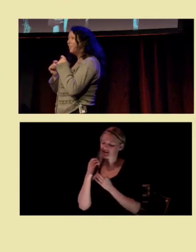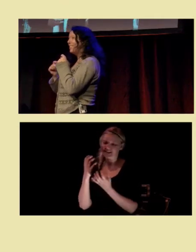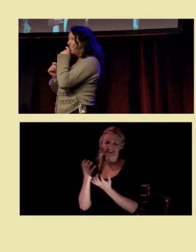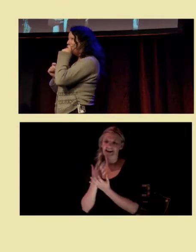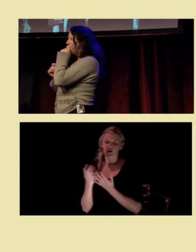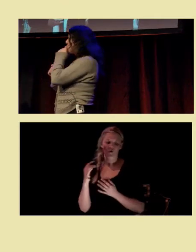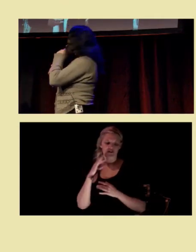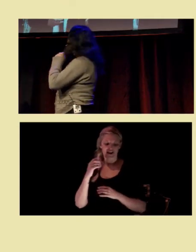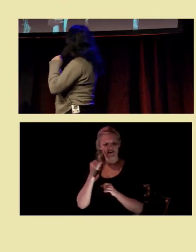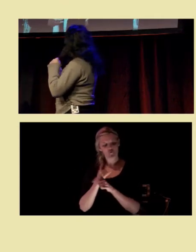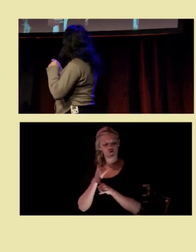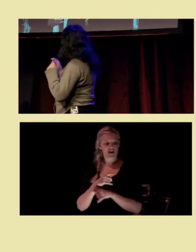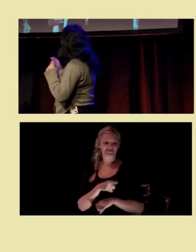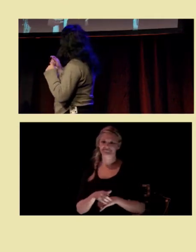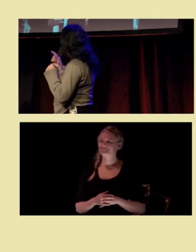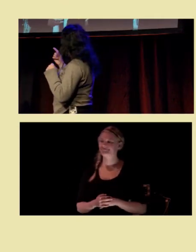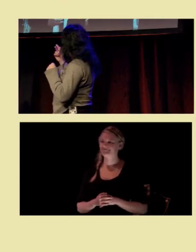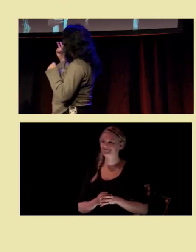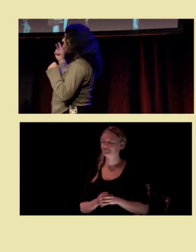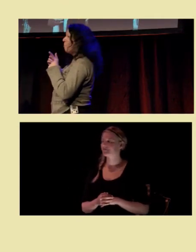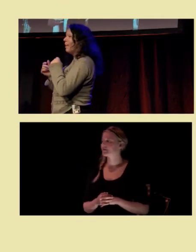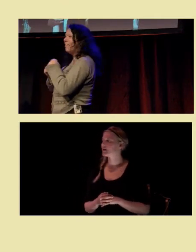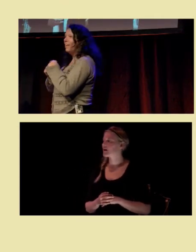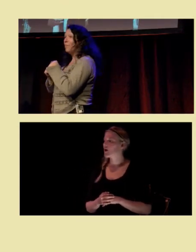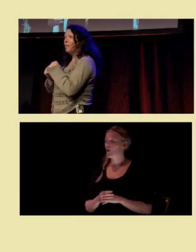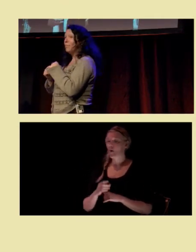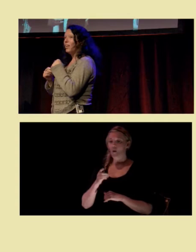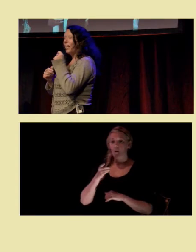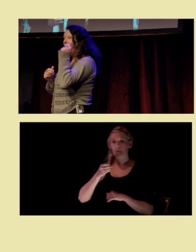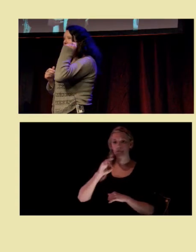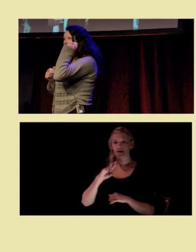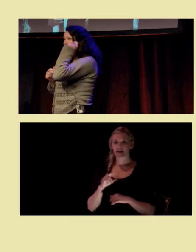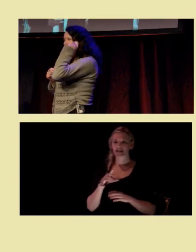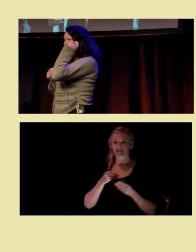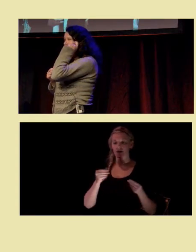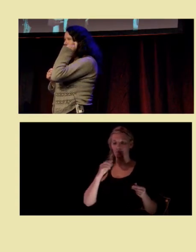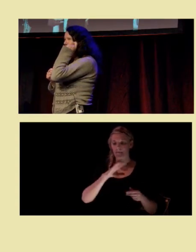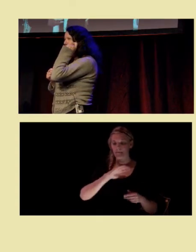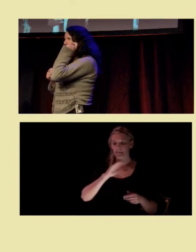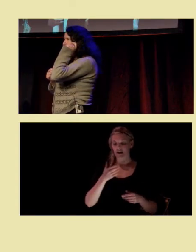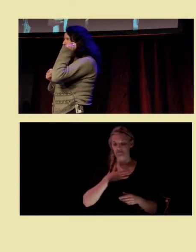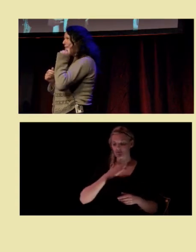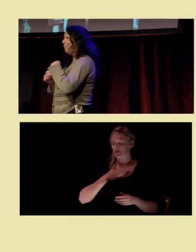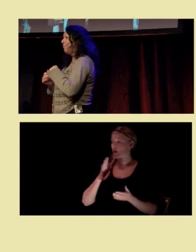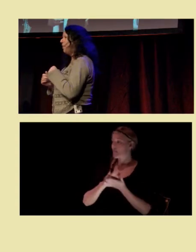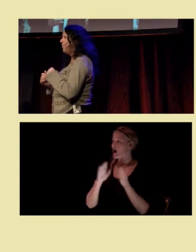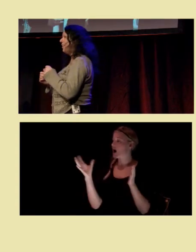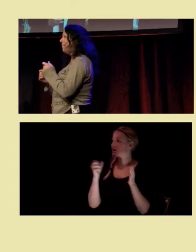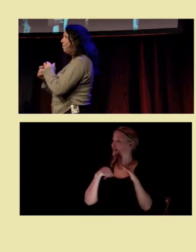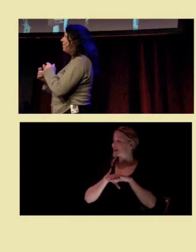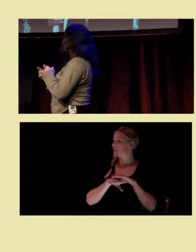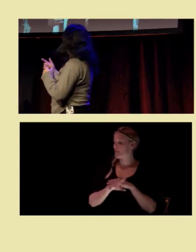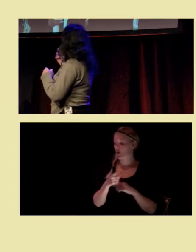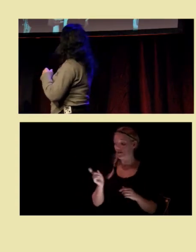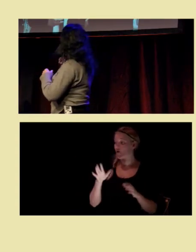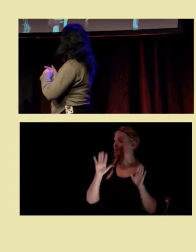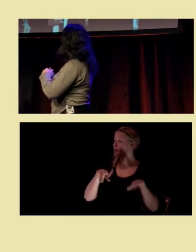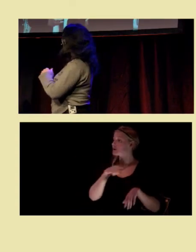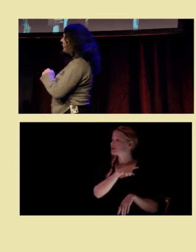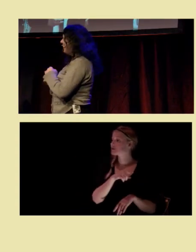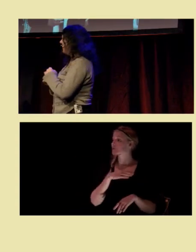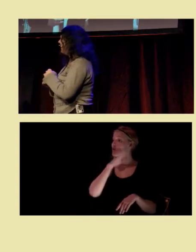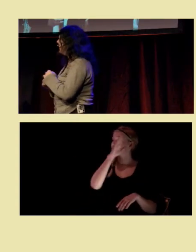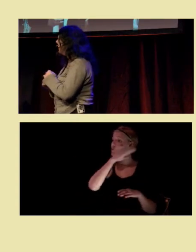Men det er fort gjort altså. Og Per Sandberg ville bare ta med seg alle hjem, for han bodde på øy utenfor Nordland, og der var plass til